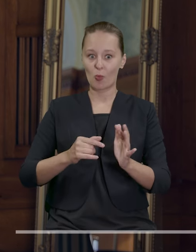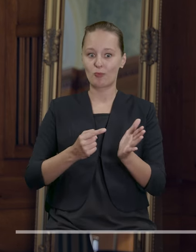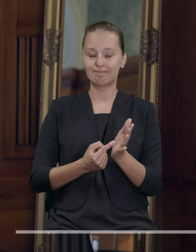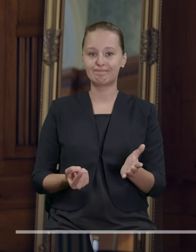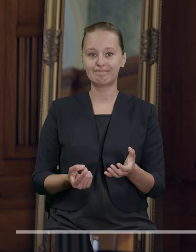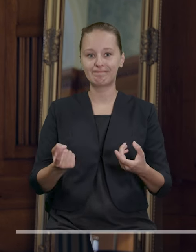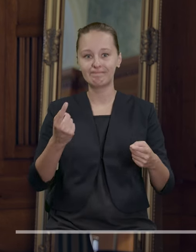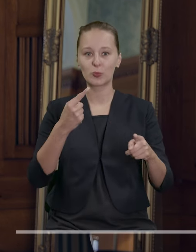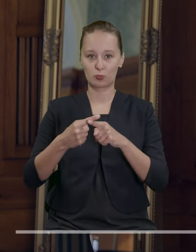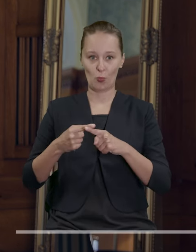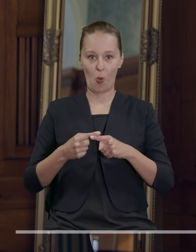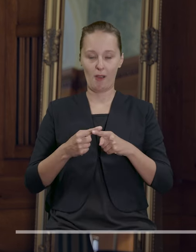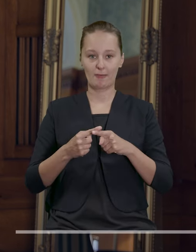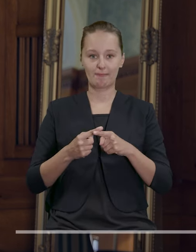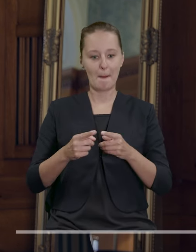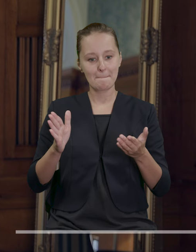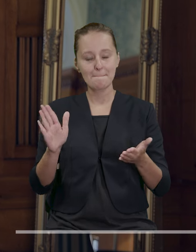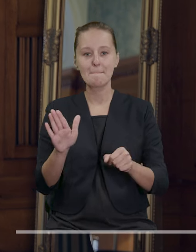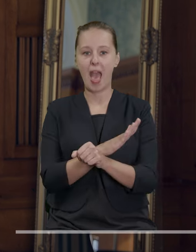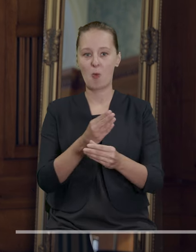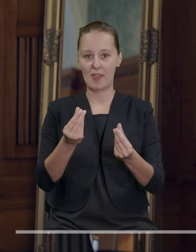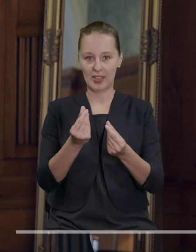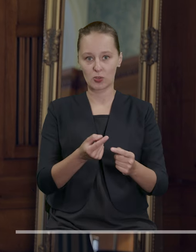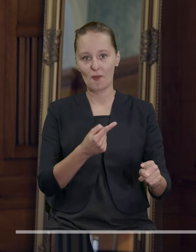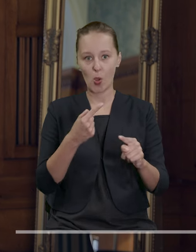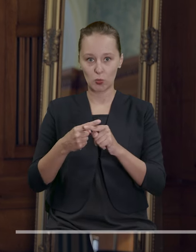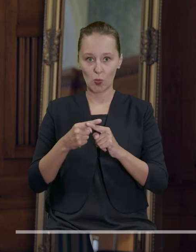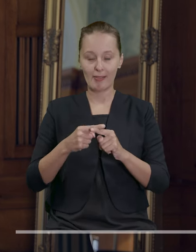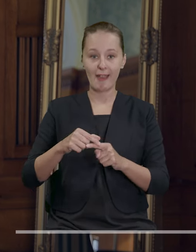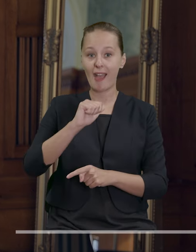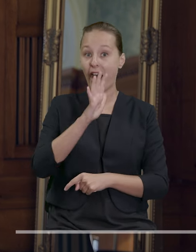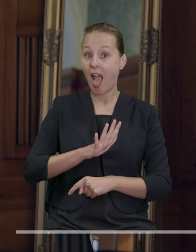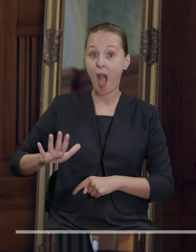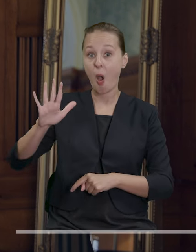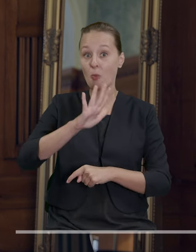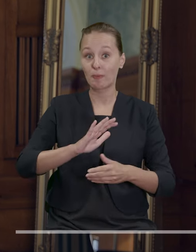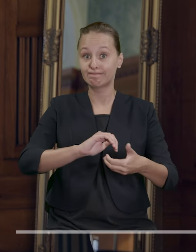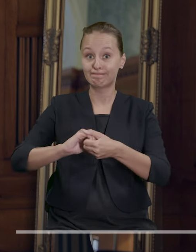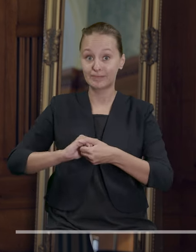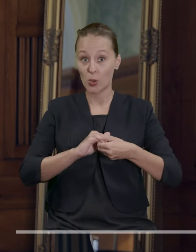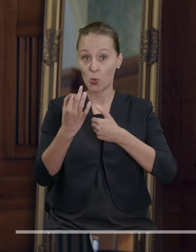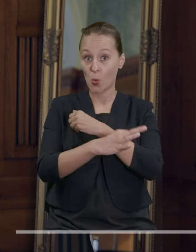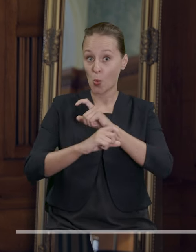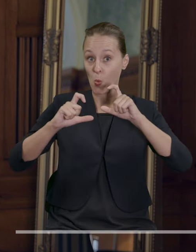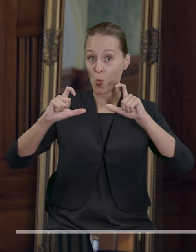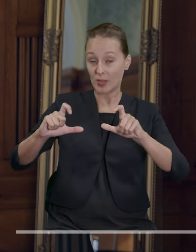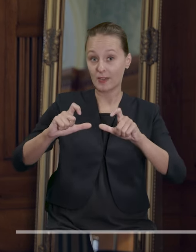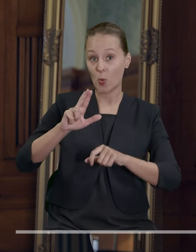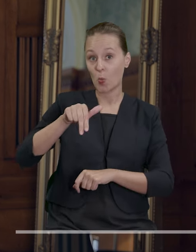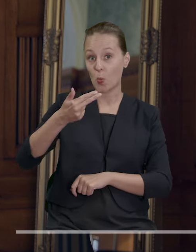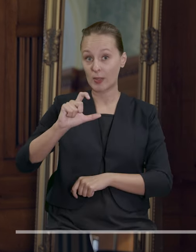właśnie członkiem pełnoprawnym, w pełni finansowanym członkiem Europejskiej Sieci